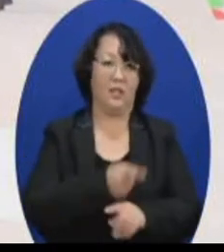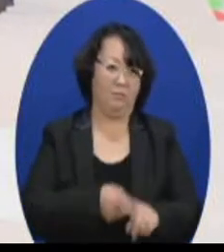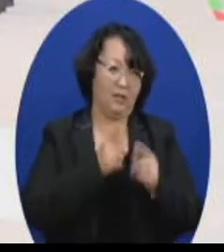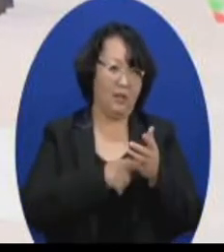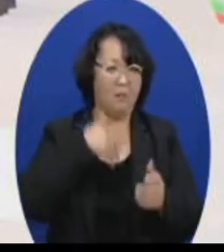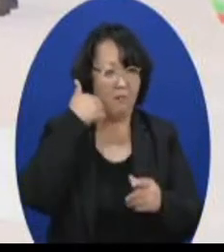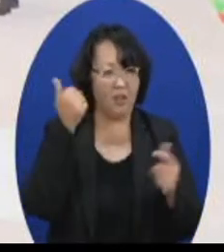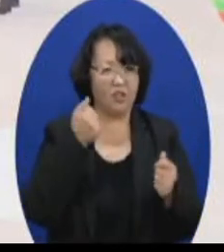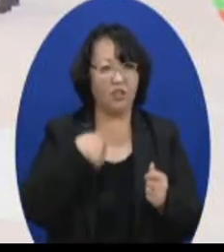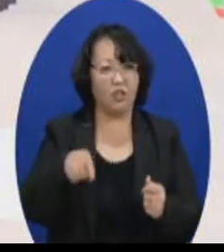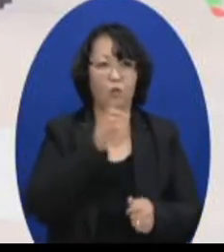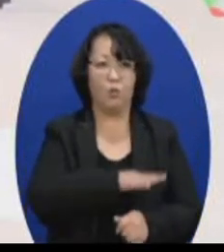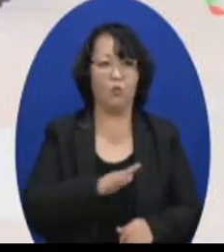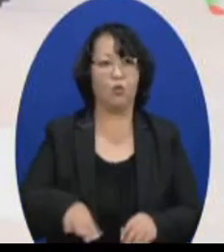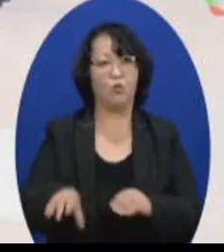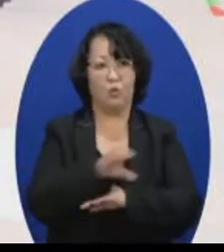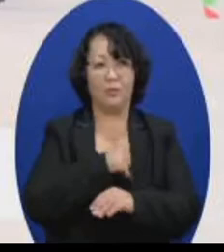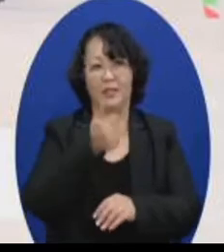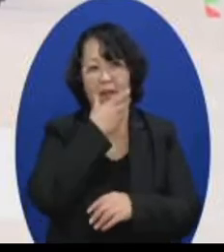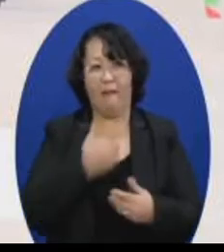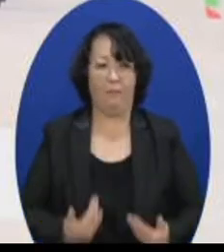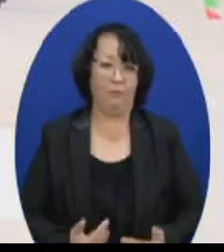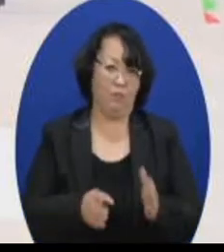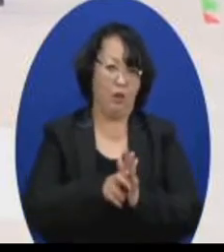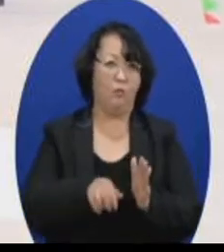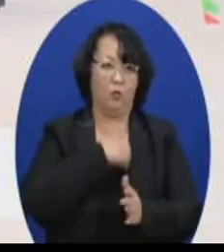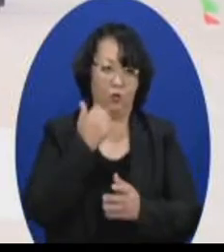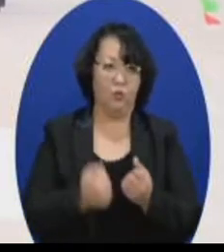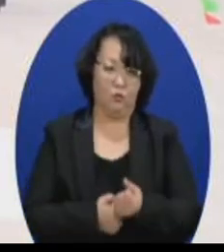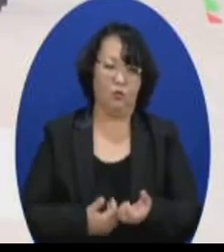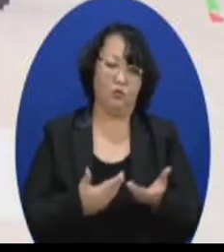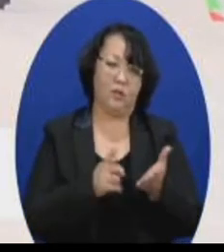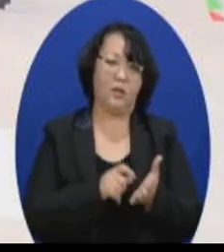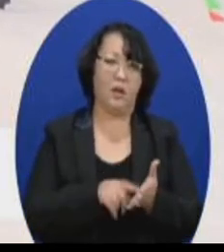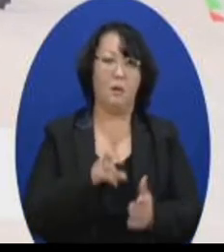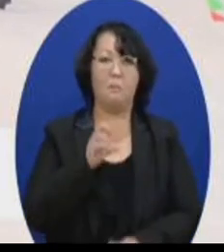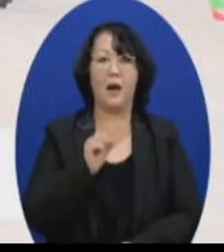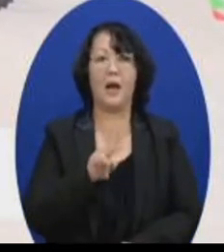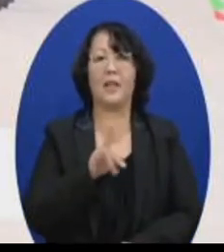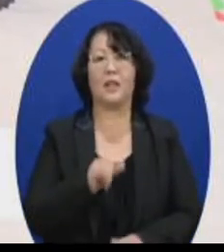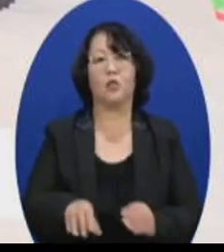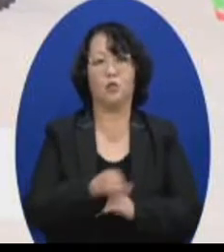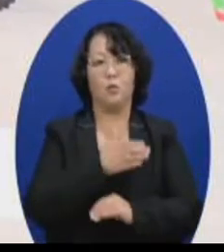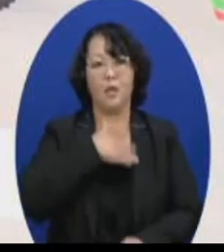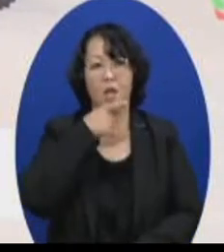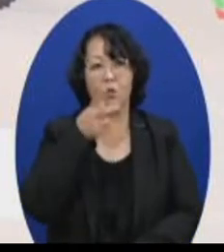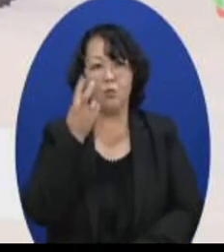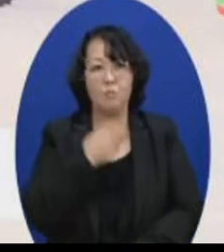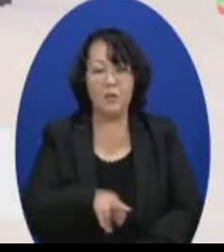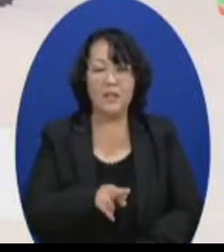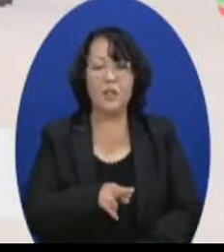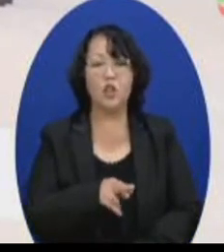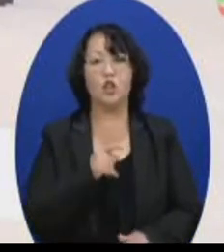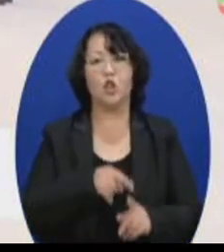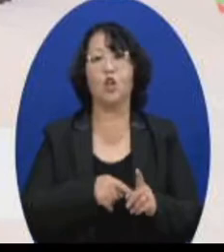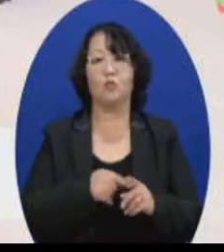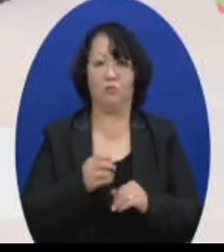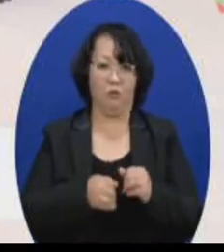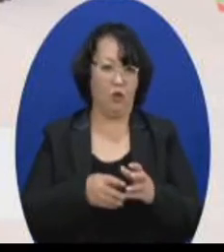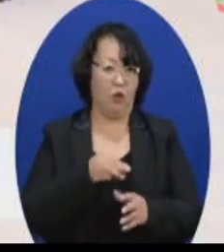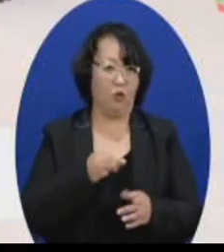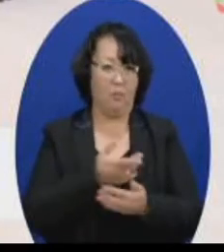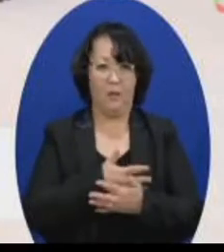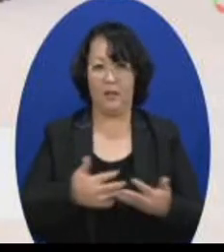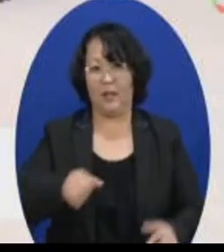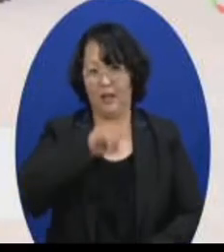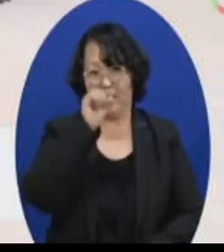одоо жишээл сайхан амьдрах нөхцөл боломж бас бүрдэх хэрэгтэй. Одоо Баян Адрахын хувьд бол одоо эрүүл мэндийн өргөтгөлийн асуудал шийдэгдээд цаг тохиромжийн асуудал ингээд шийдэгдэж